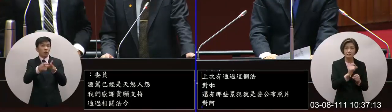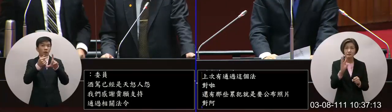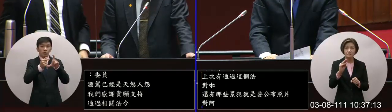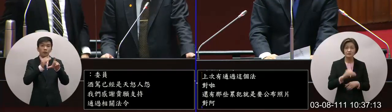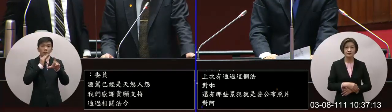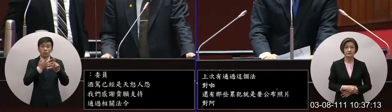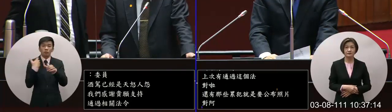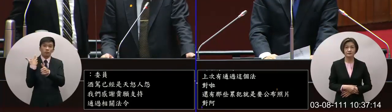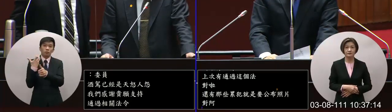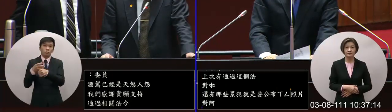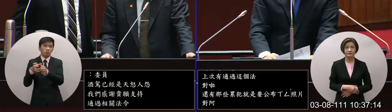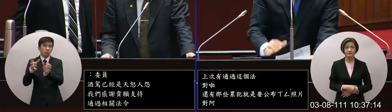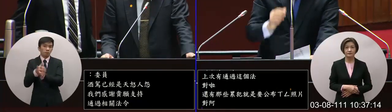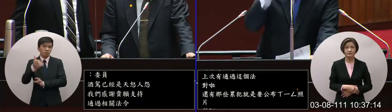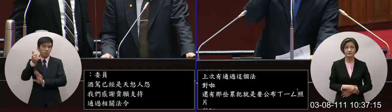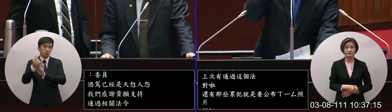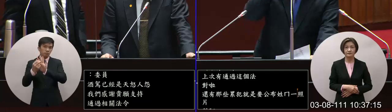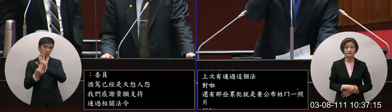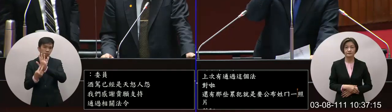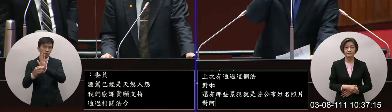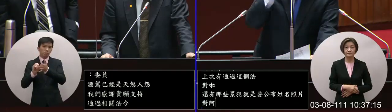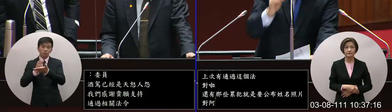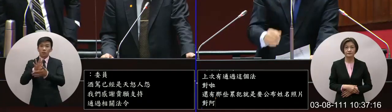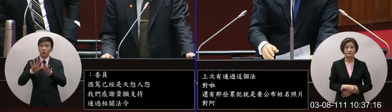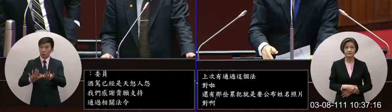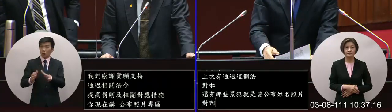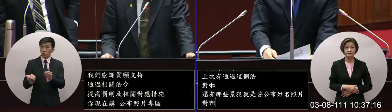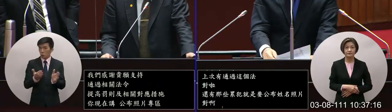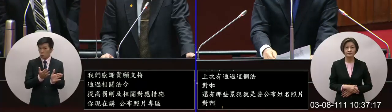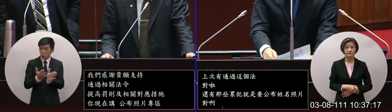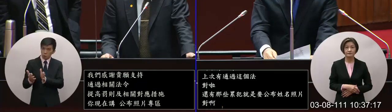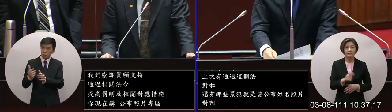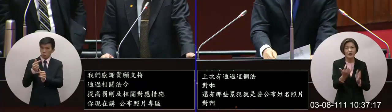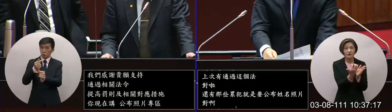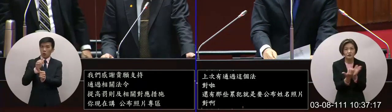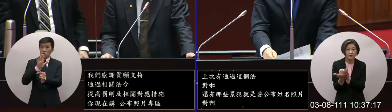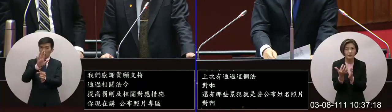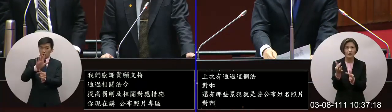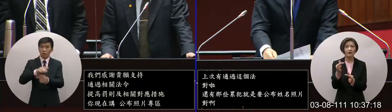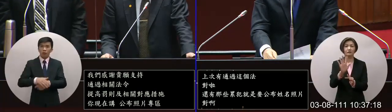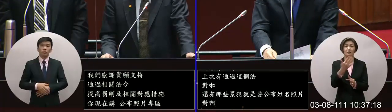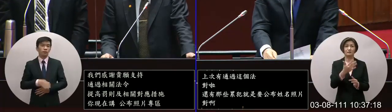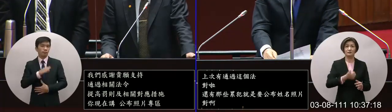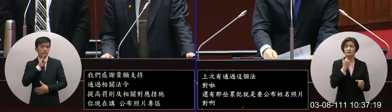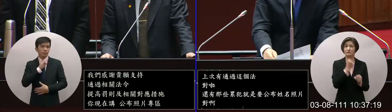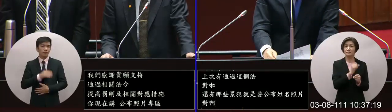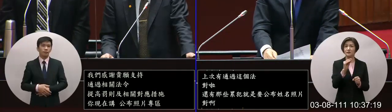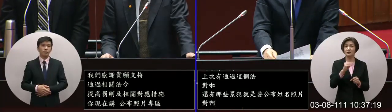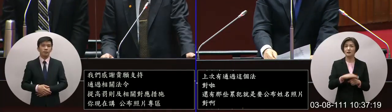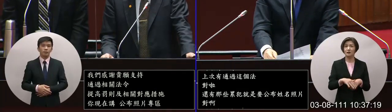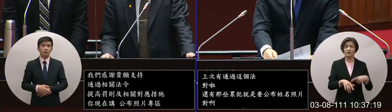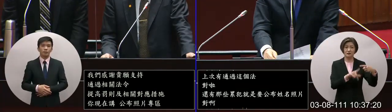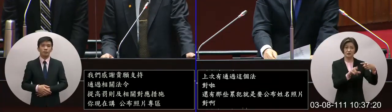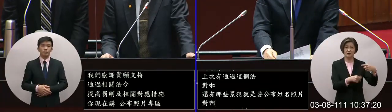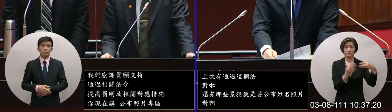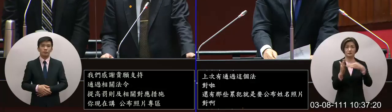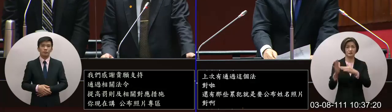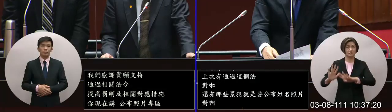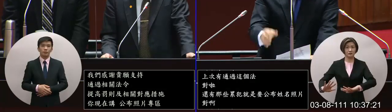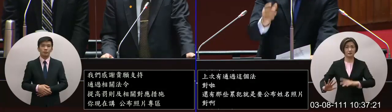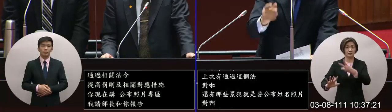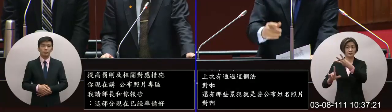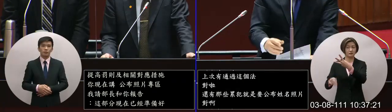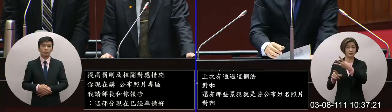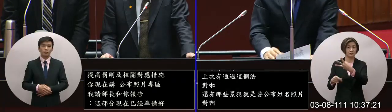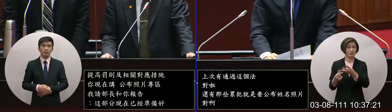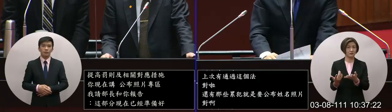是这个部分，我们现在工总已经准备好了哈，只要 准备好了没有做啊？ 是 一月到现在啊，对不对？